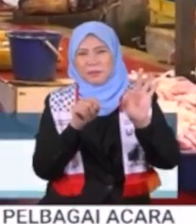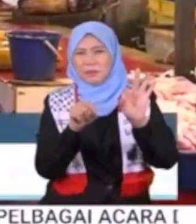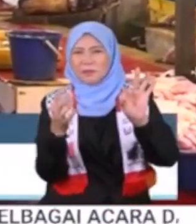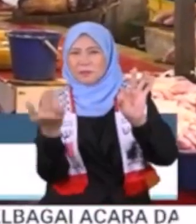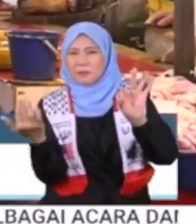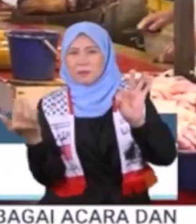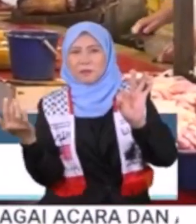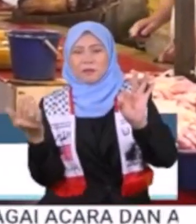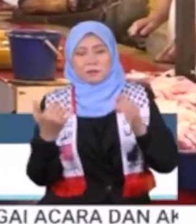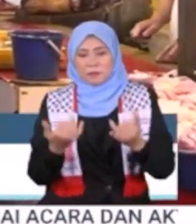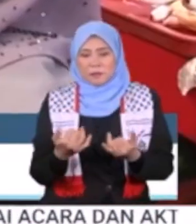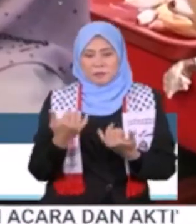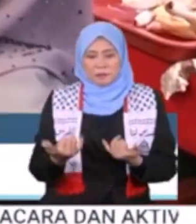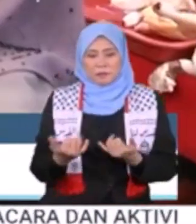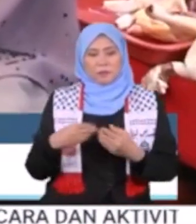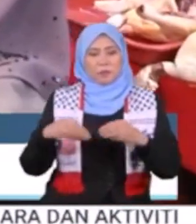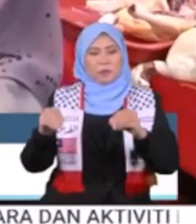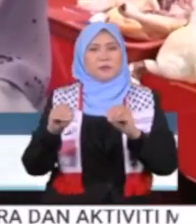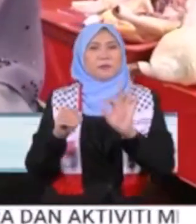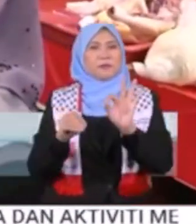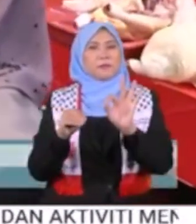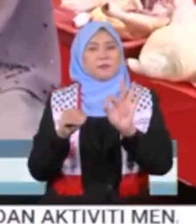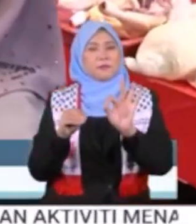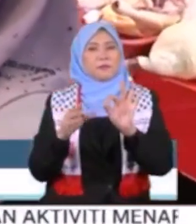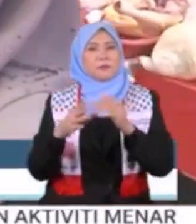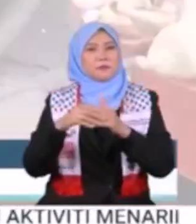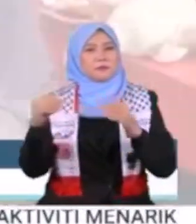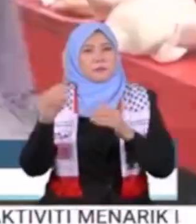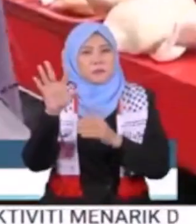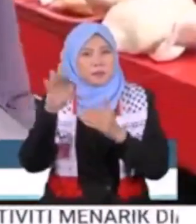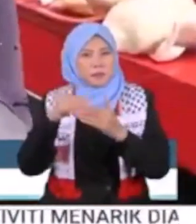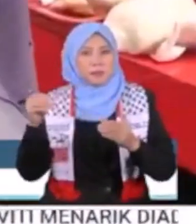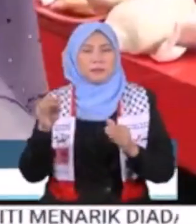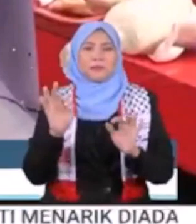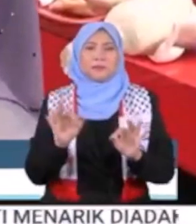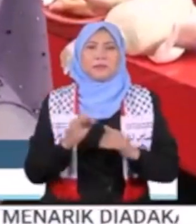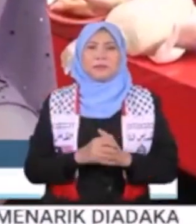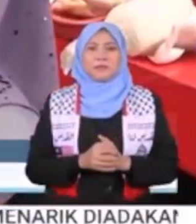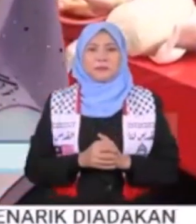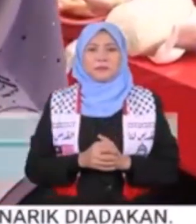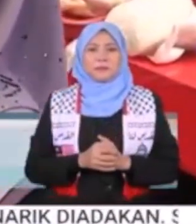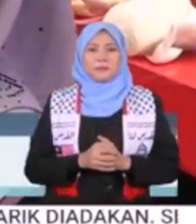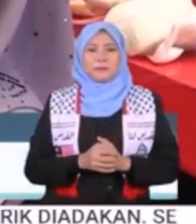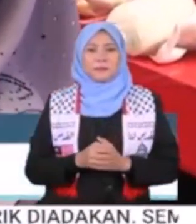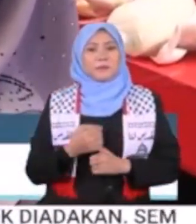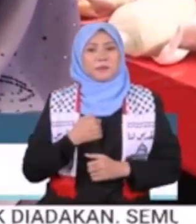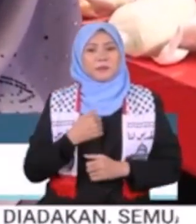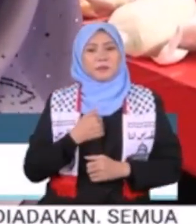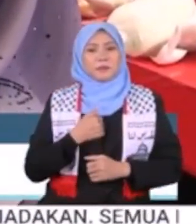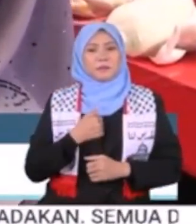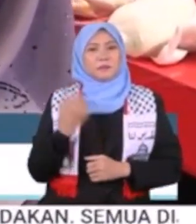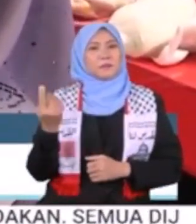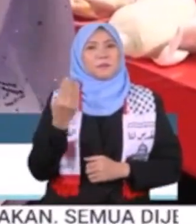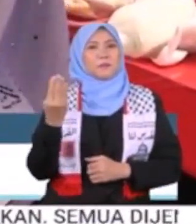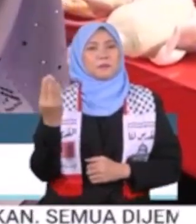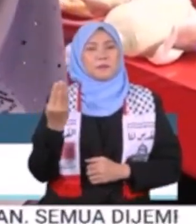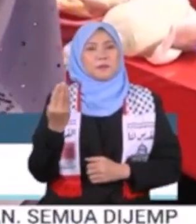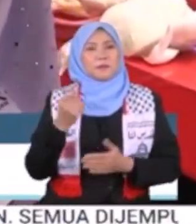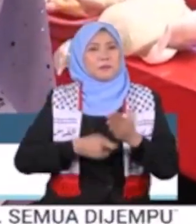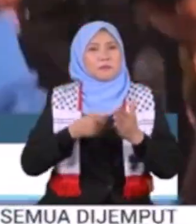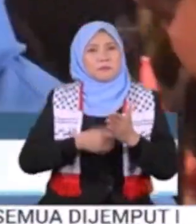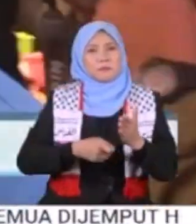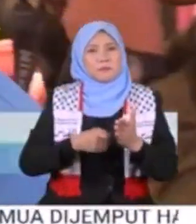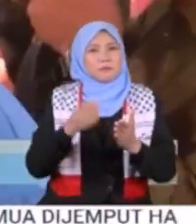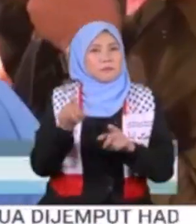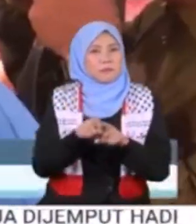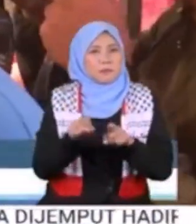Hari ini dia RM9 je, okey lah tu. Akak tengok biasa je. Sama-sama akak beli. Sebab akak selalu akak beli harga sama.